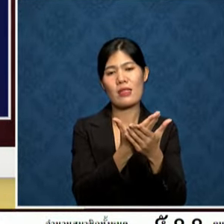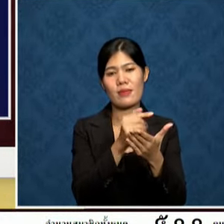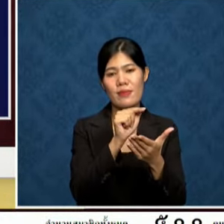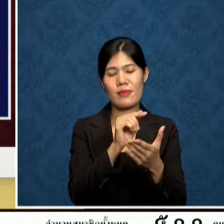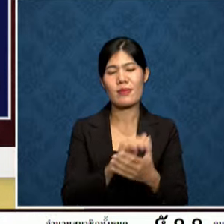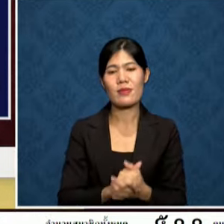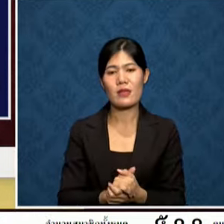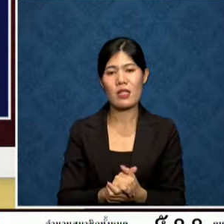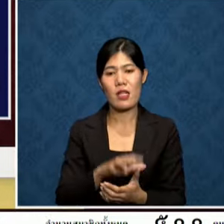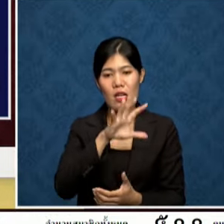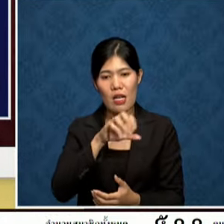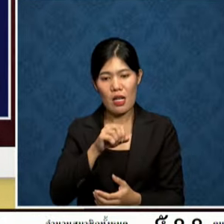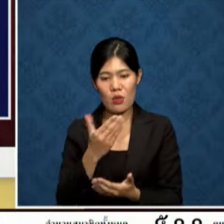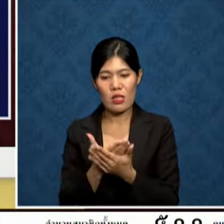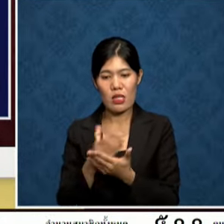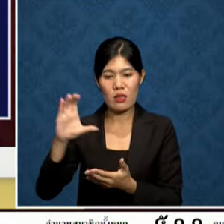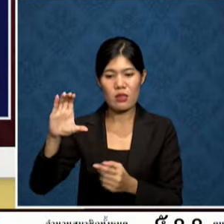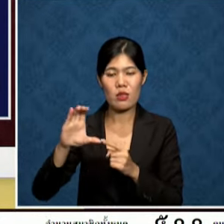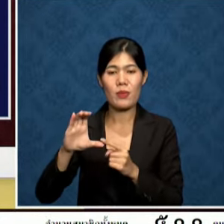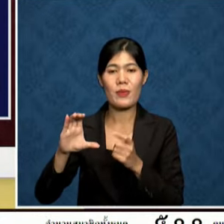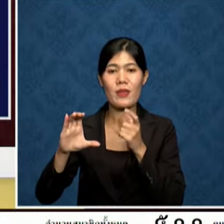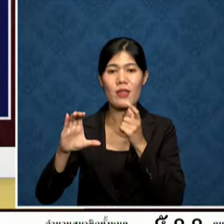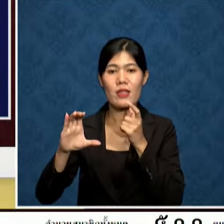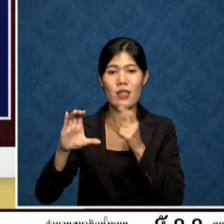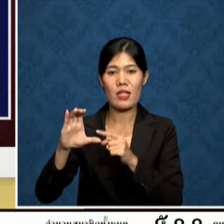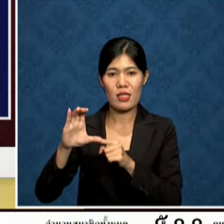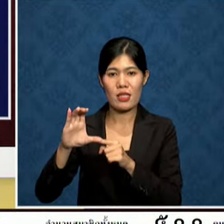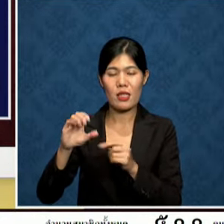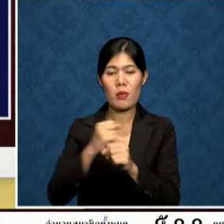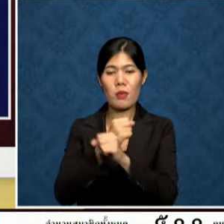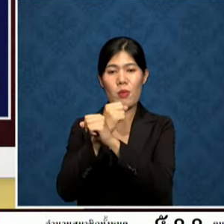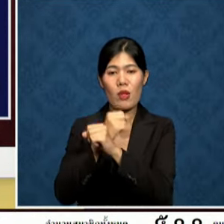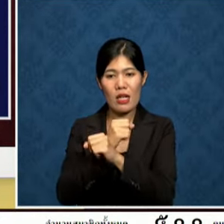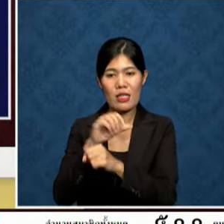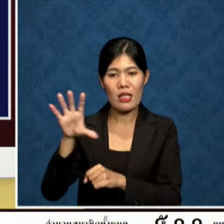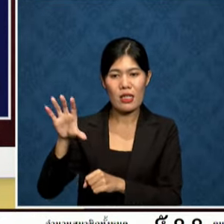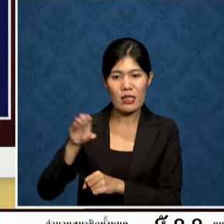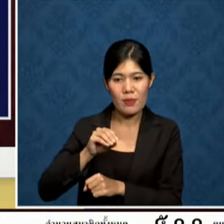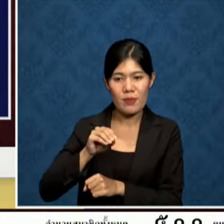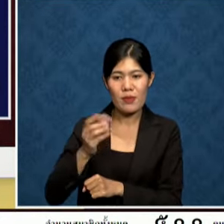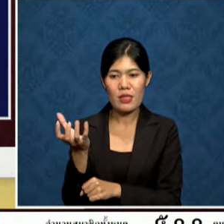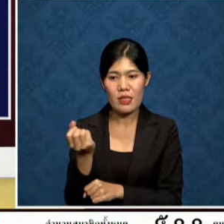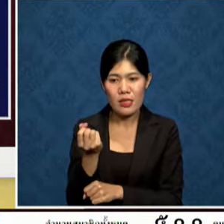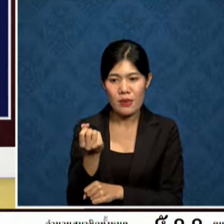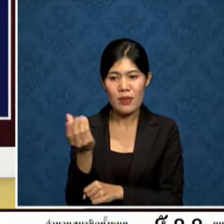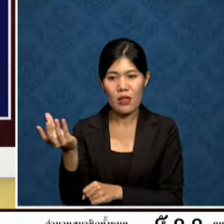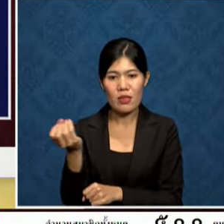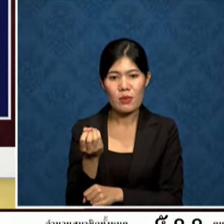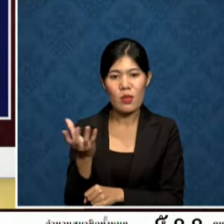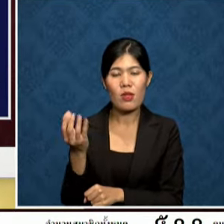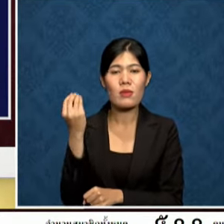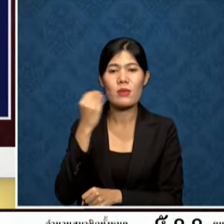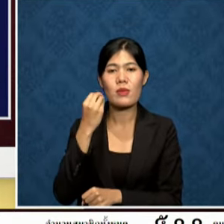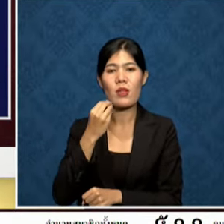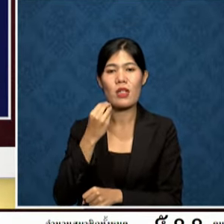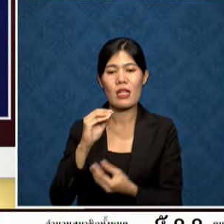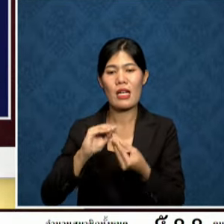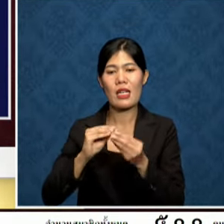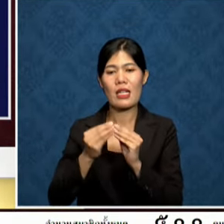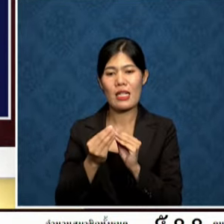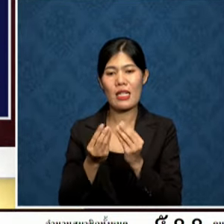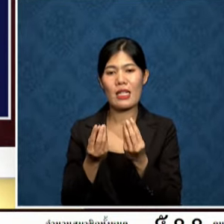นี้ที่มันมีก้อนใหญ่เป็นก้อนใหญ่อยู่แล้วเนี่ยเป็นกันชนนะคอหยิบเข้าหยิบออกนะคะเพื่อให้ตัวเลขมันยังตกอยู่ในกรอบแล้วก็ดูออกมา